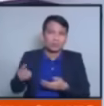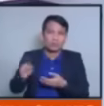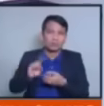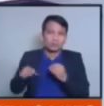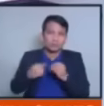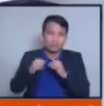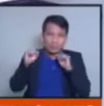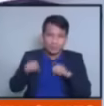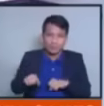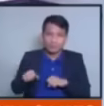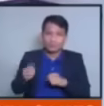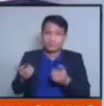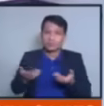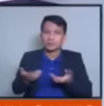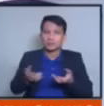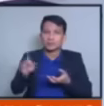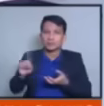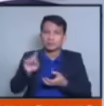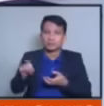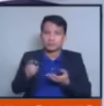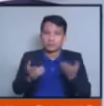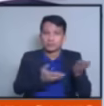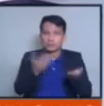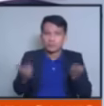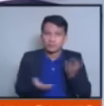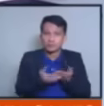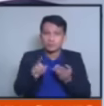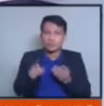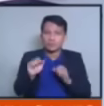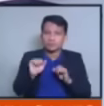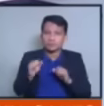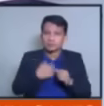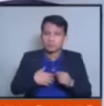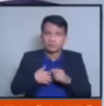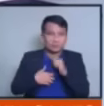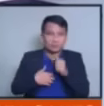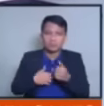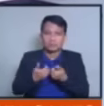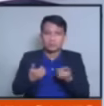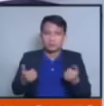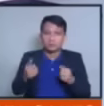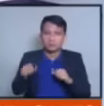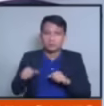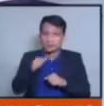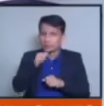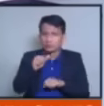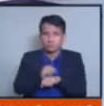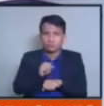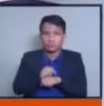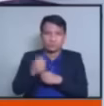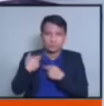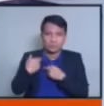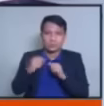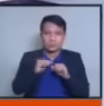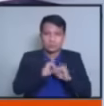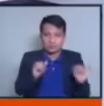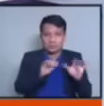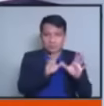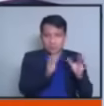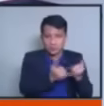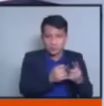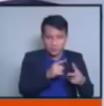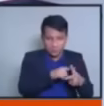talagang pwedeng maikaso din doon sa mga hindi gumawa ng kanilang trabaho. Tulad ng barangay, sabi